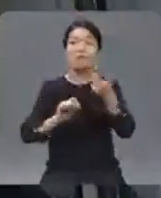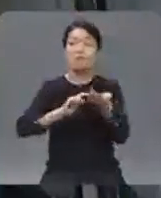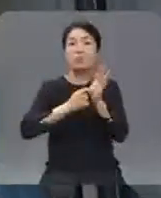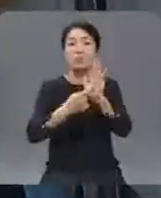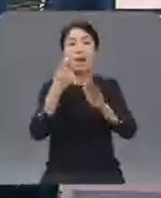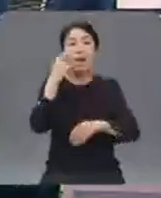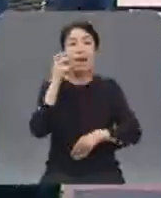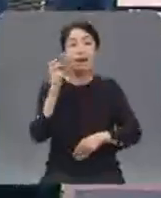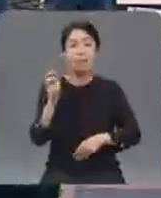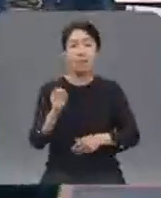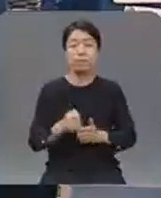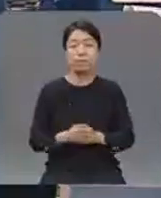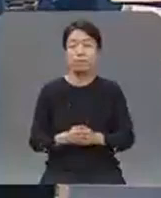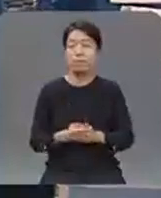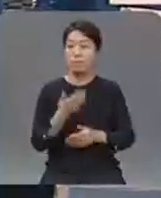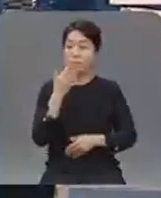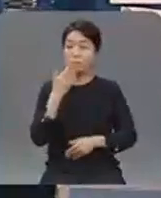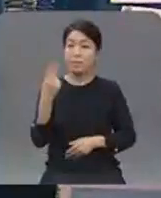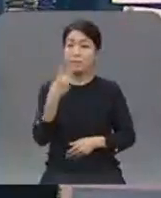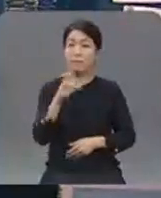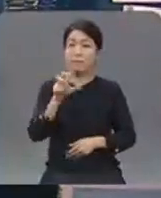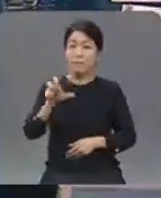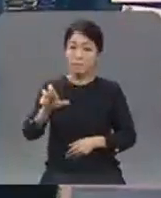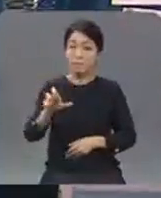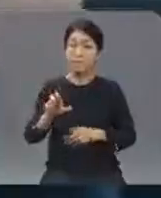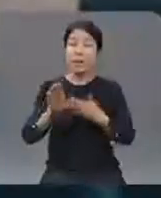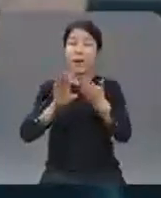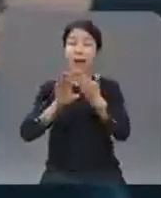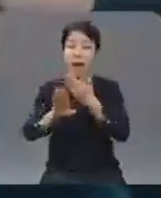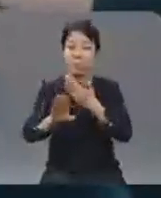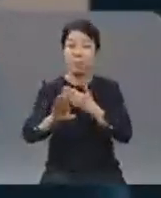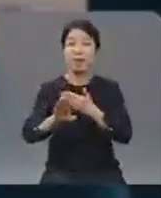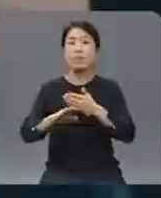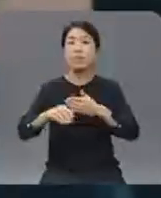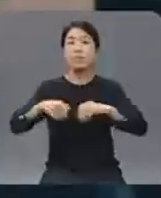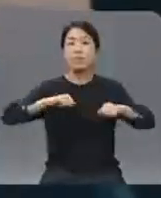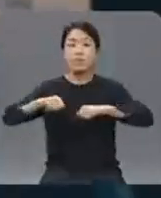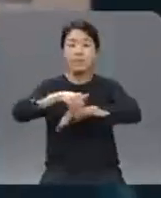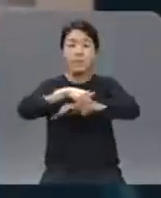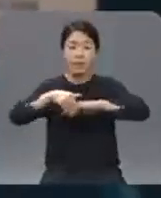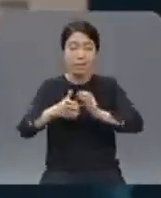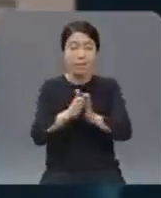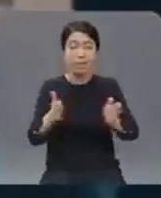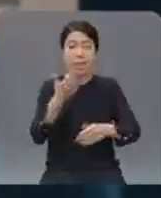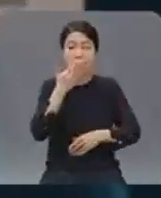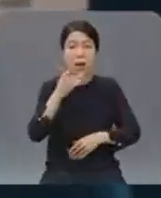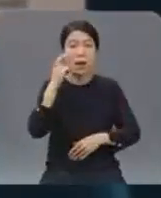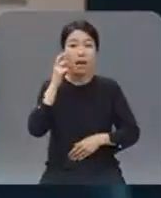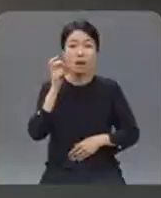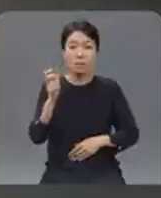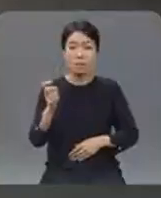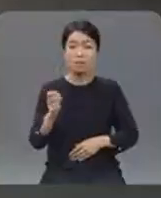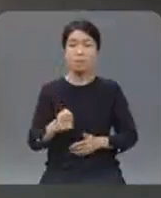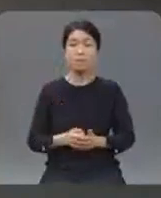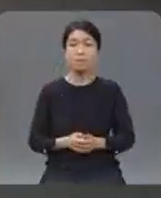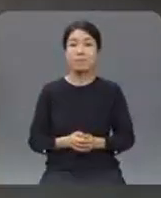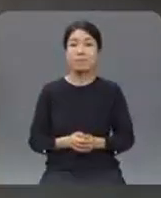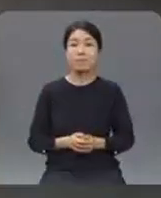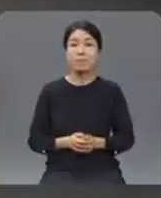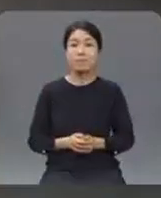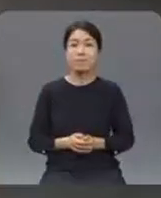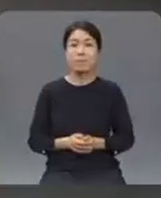6월쯤 나올 전망 빠르면 2025년 하반기 실시설계의 착수할 걸로 예상되고 있습니다